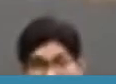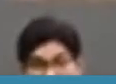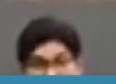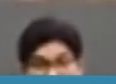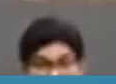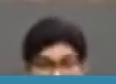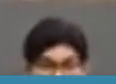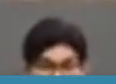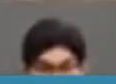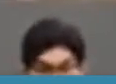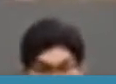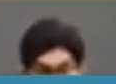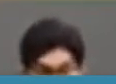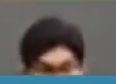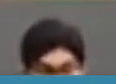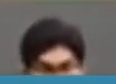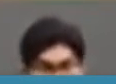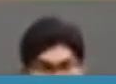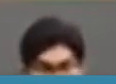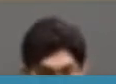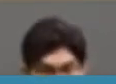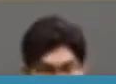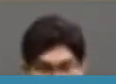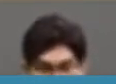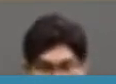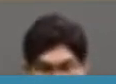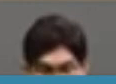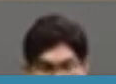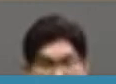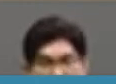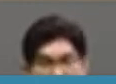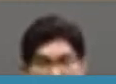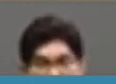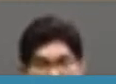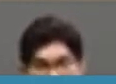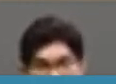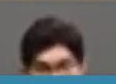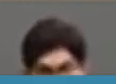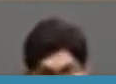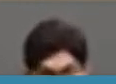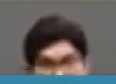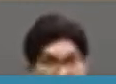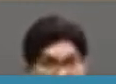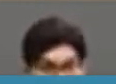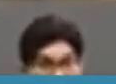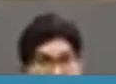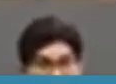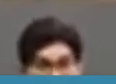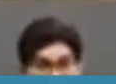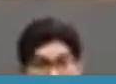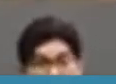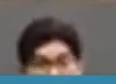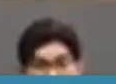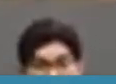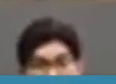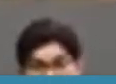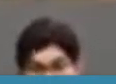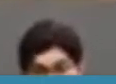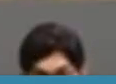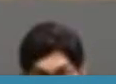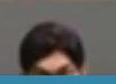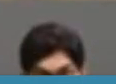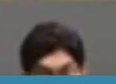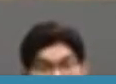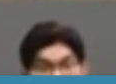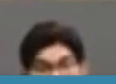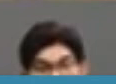ซื้อสิทธิ์ขายเสียงเพียงแต่มีการให้ข่าวซึ่งทางกกต.จะเชิญผู้ให้ข่าวมาให้ถ้อยคำเพื่อใช้ประโยชน์ในการบริหารการเลือกตั้